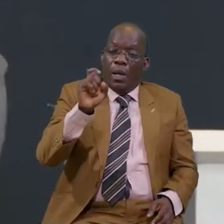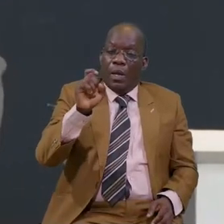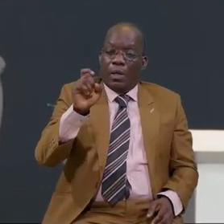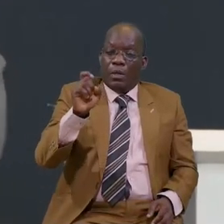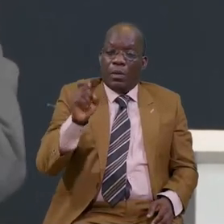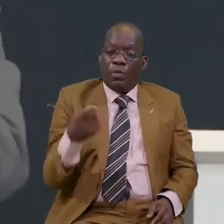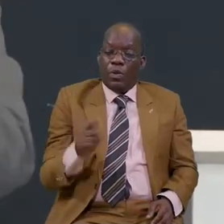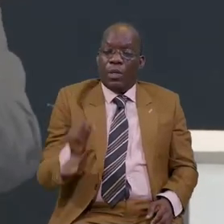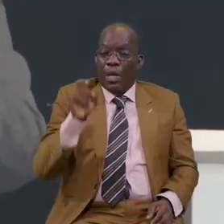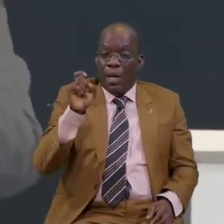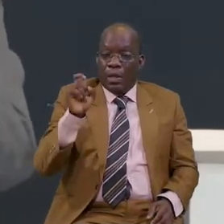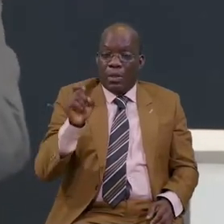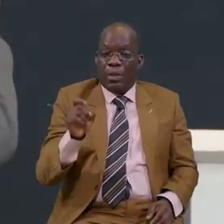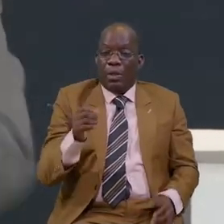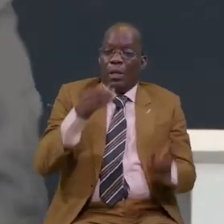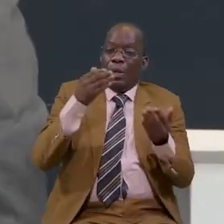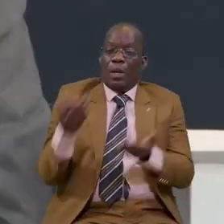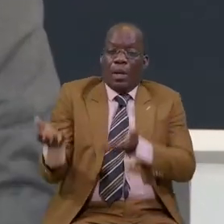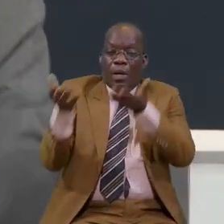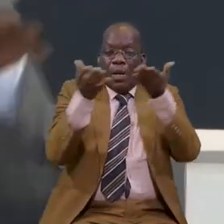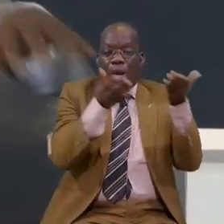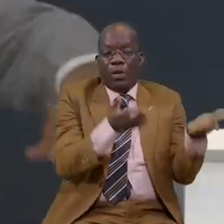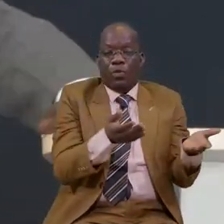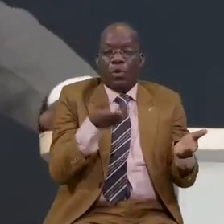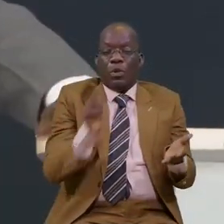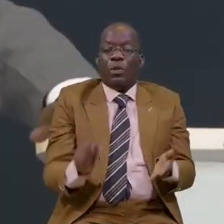Jésus, le Sauveur, porteur de la croix.